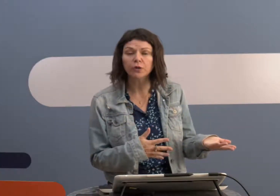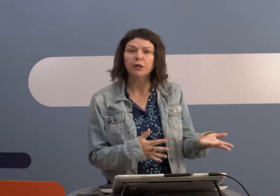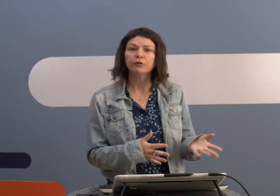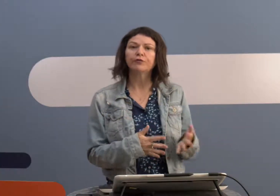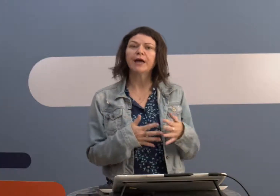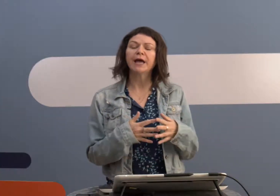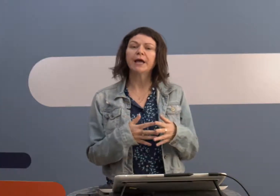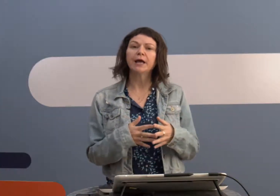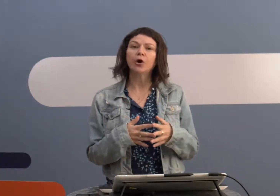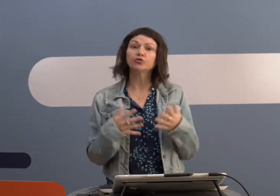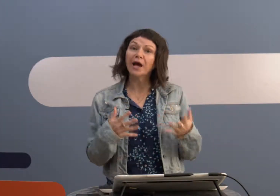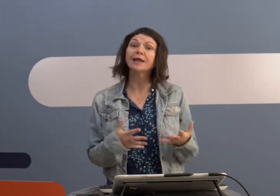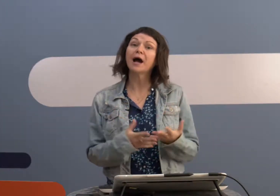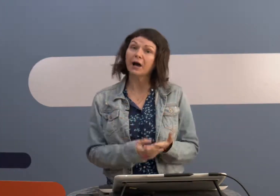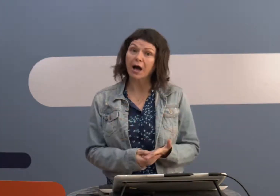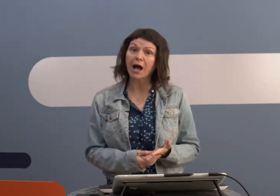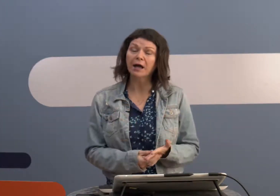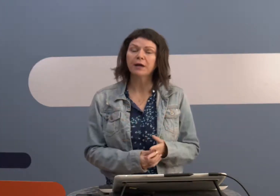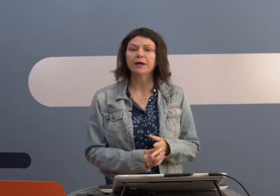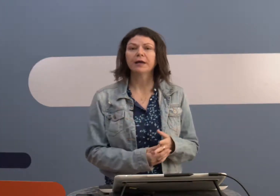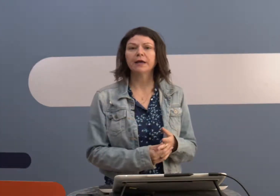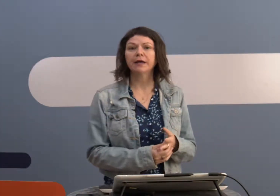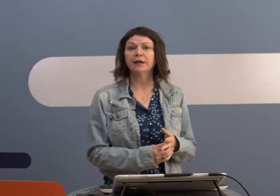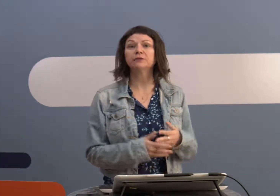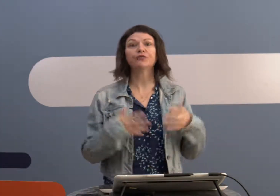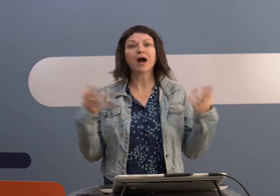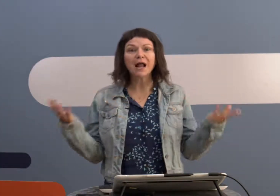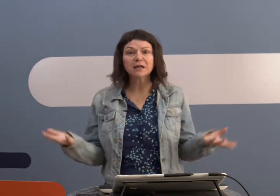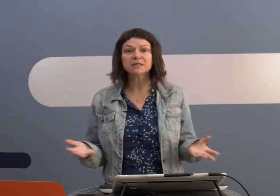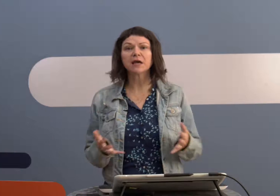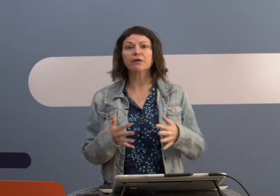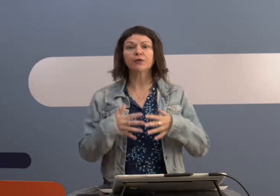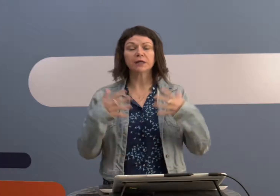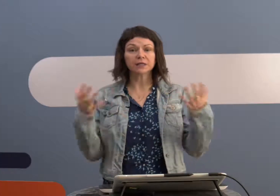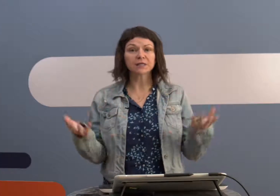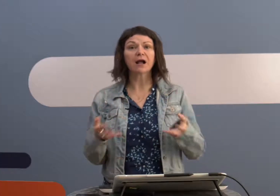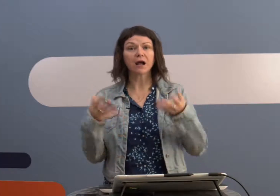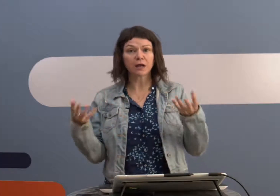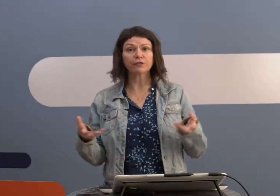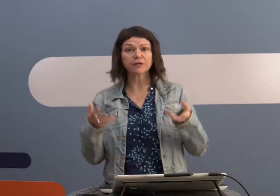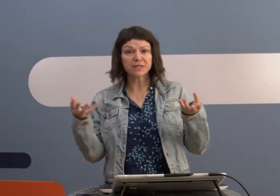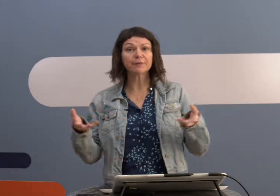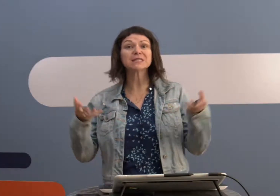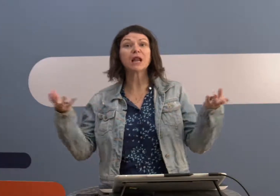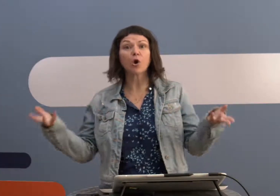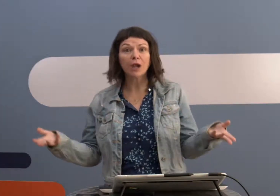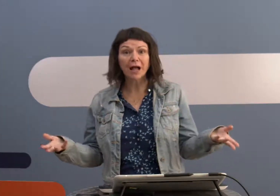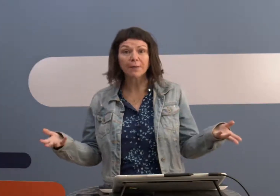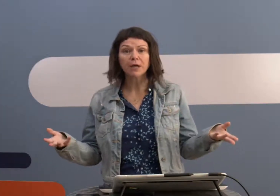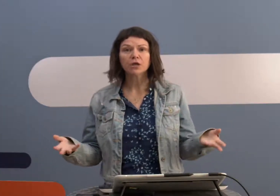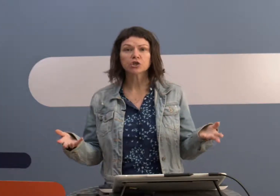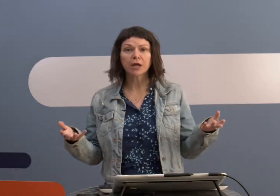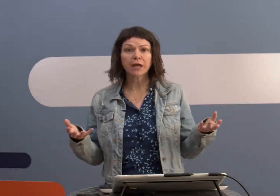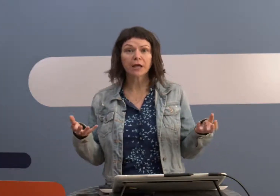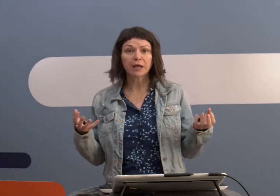ללמוד. ואותה נערה כתבה על זה וניסתה ככה לפרסם את זה